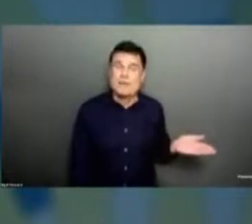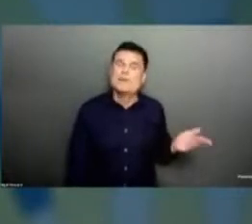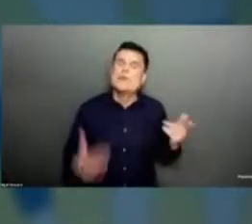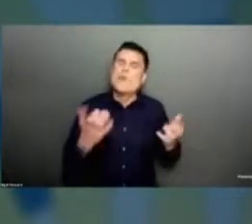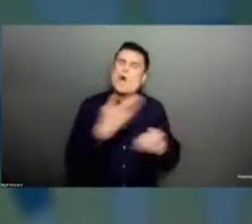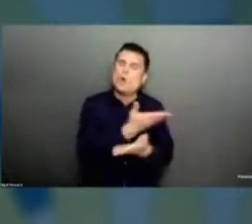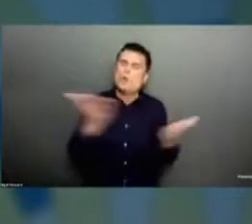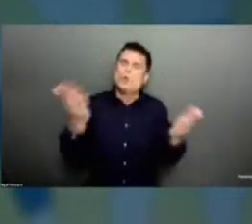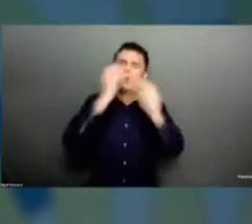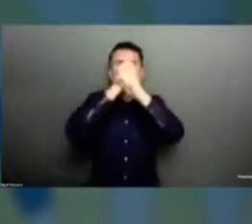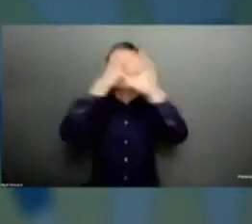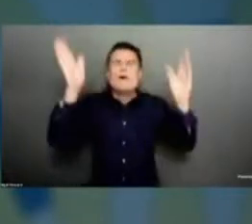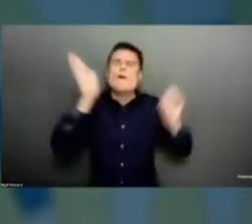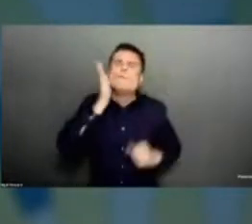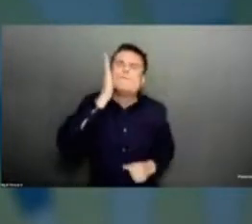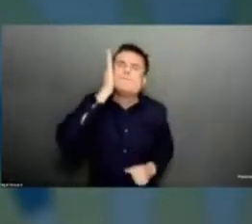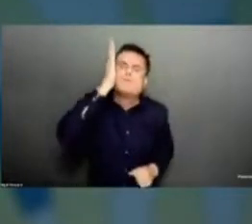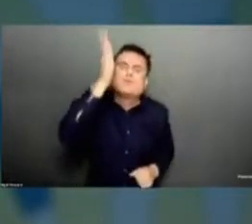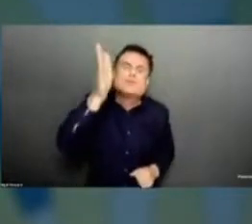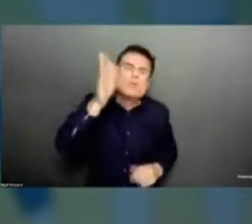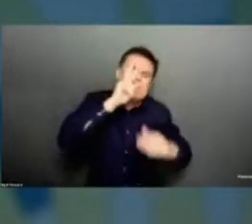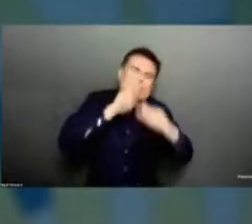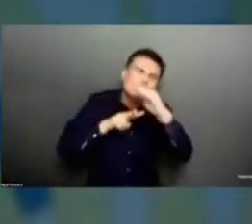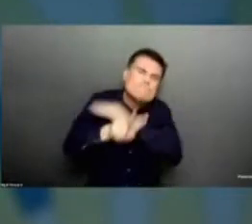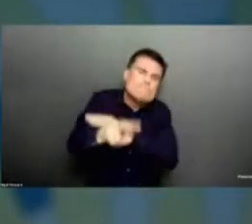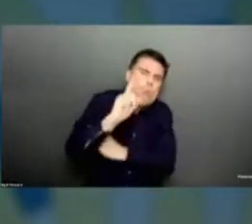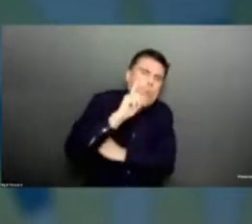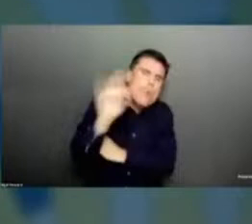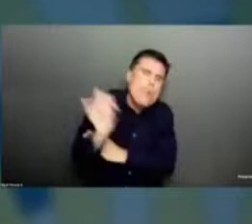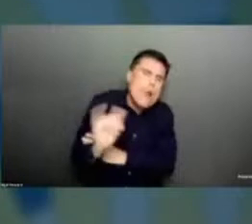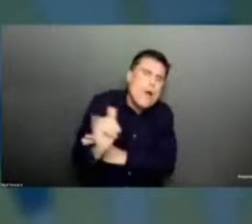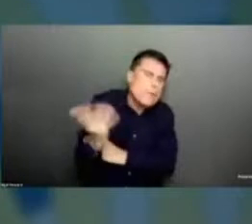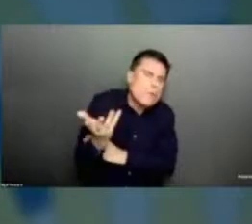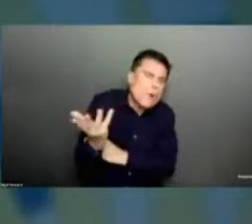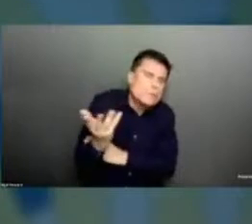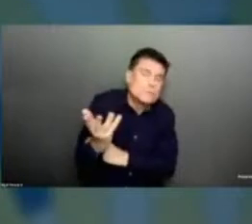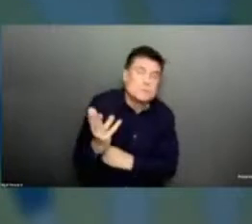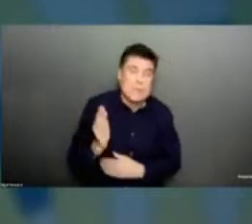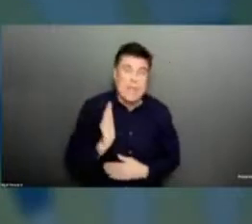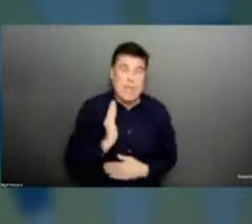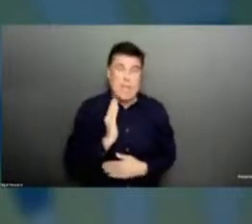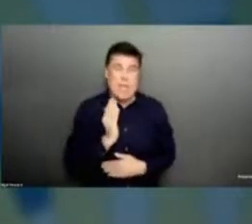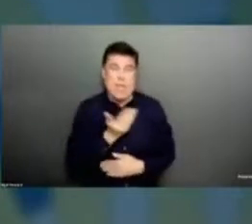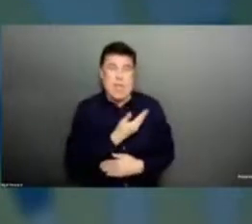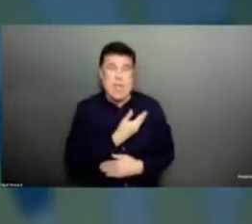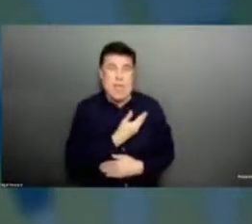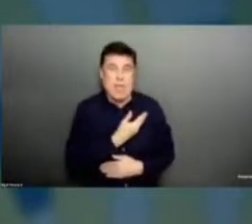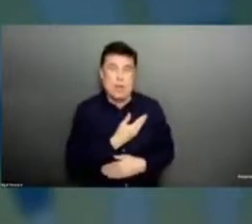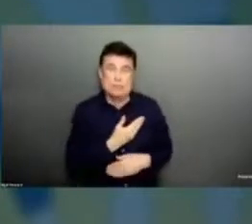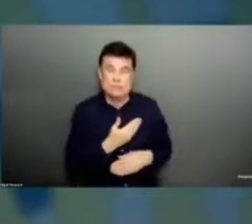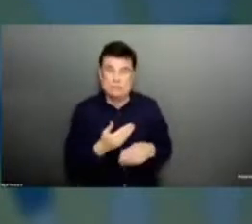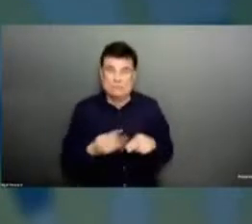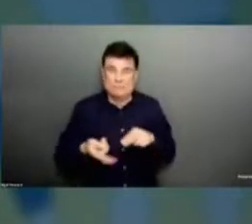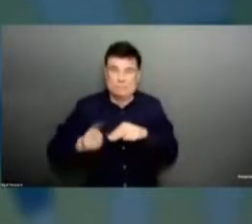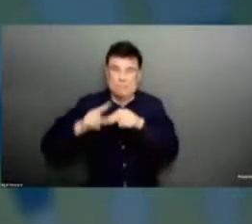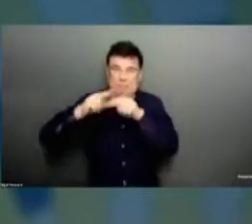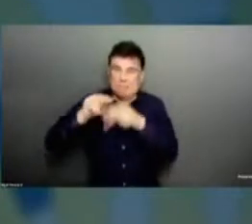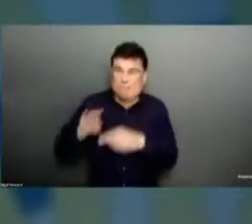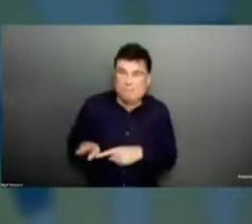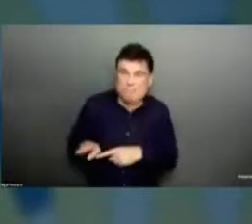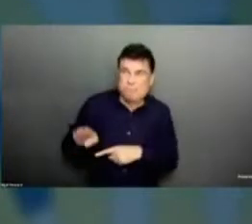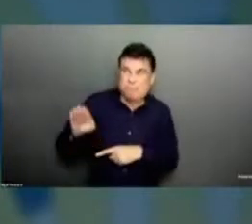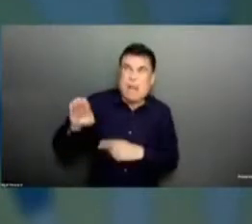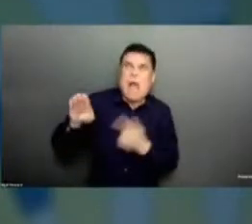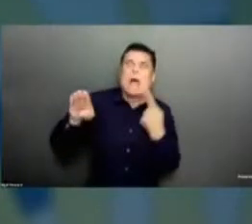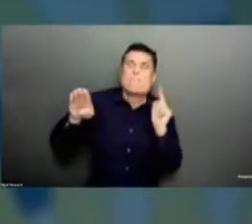啊。 As you can see, we have bent our curve 他说：“你看到了我们的曲 slightly, 线 and 又 we're 一 now 点点的拉平 perhaps 了。 on a downward trajectory.